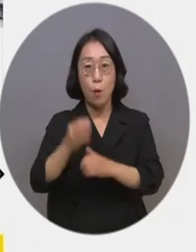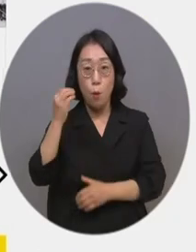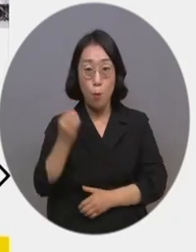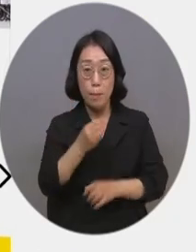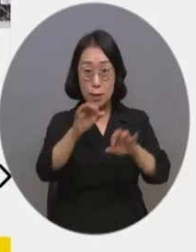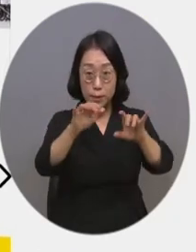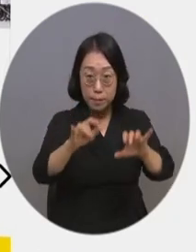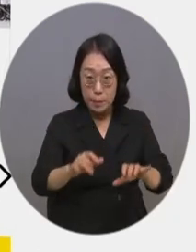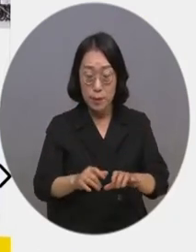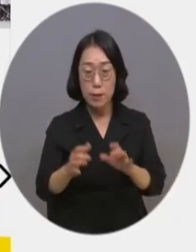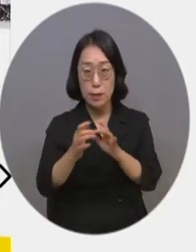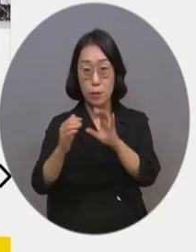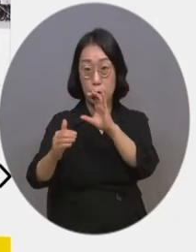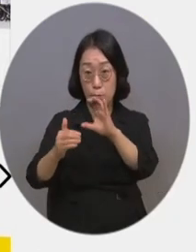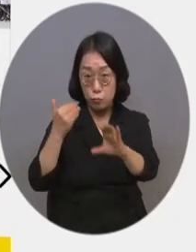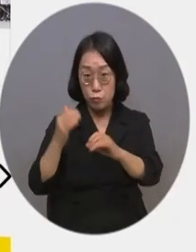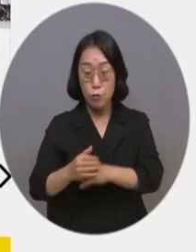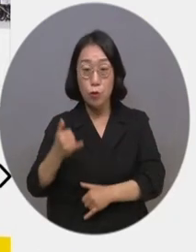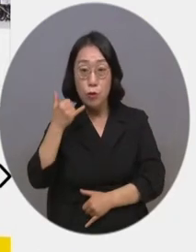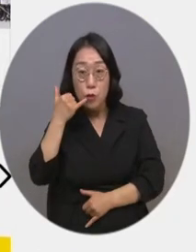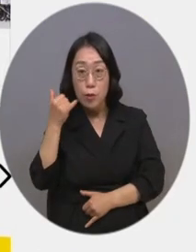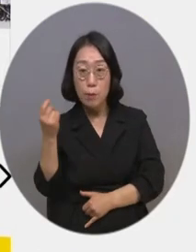홈페이지 또는 전자우편,